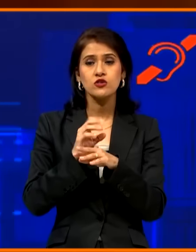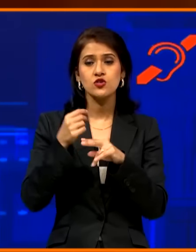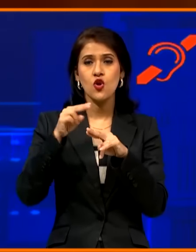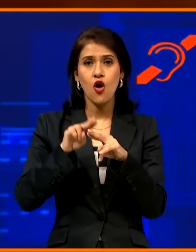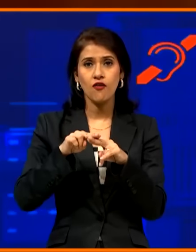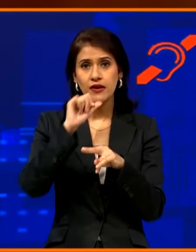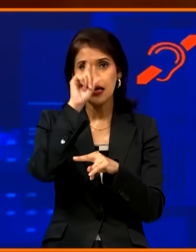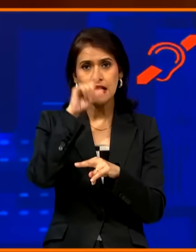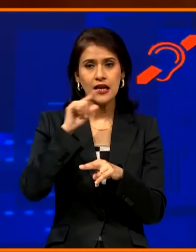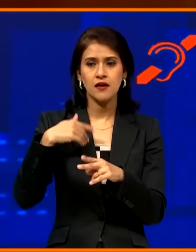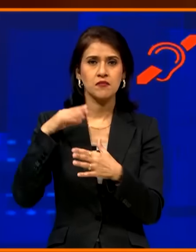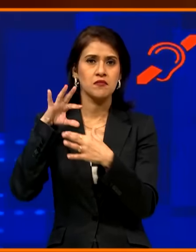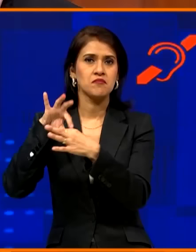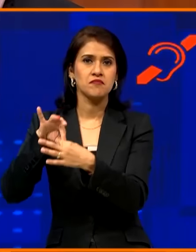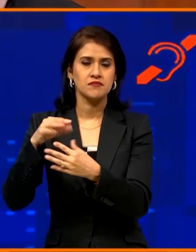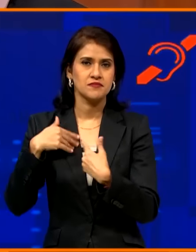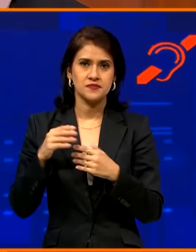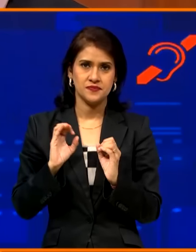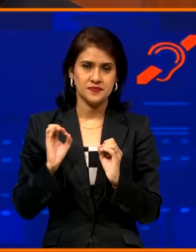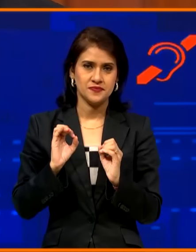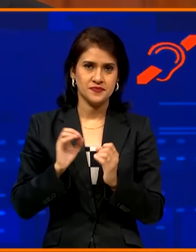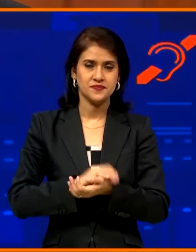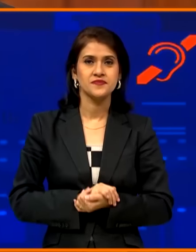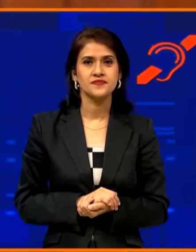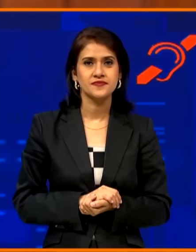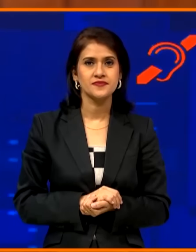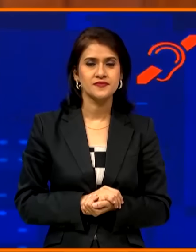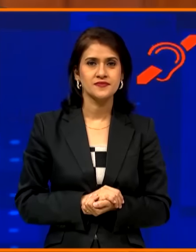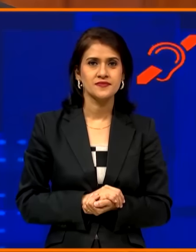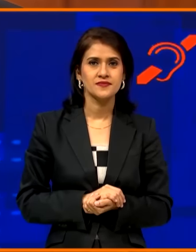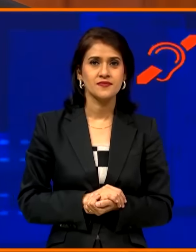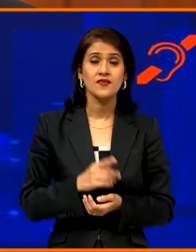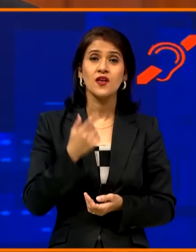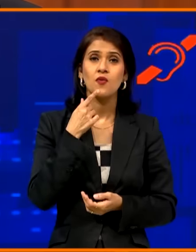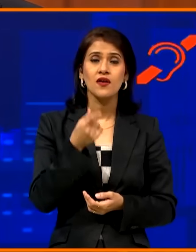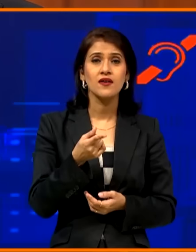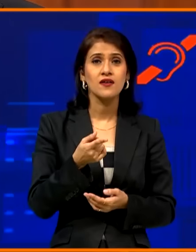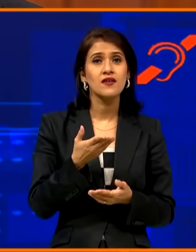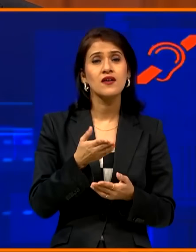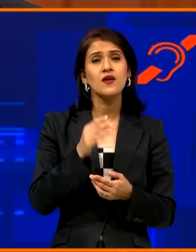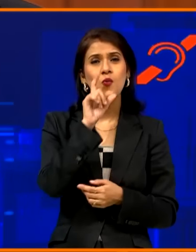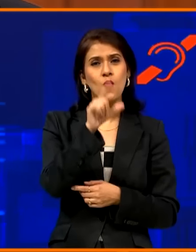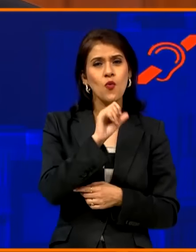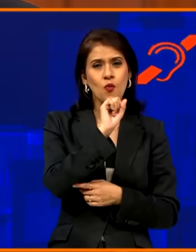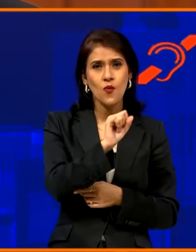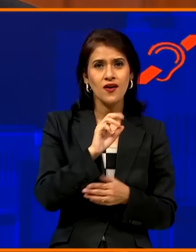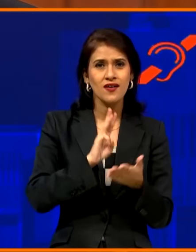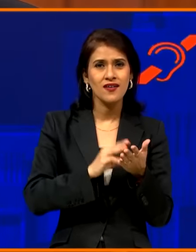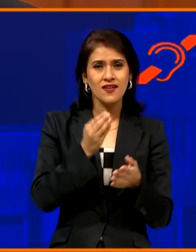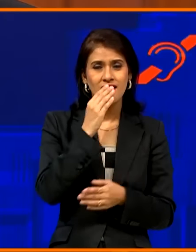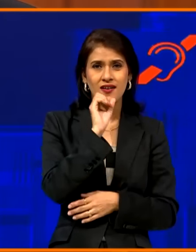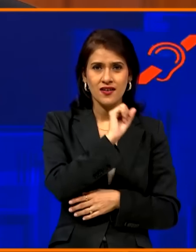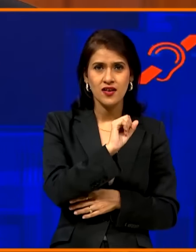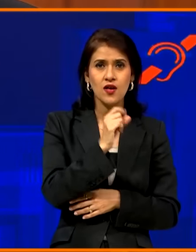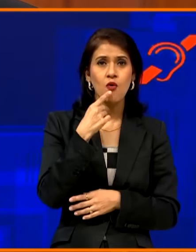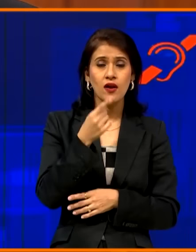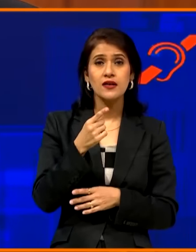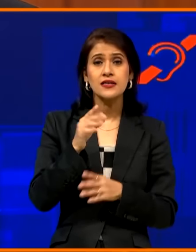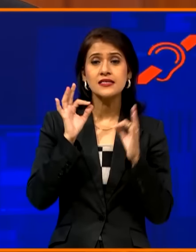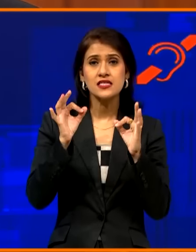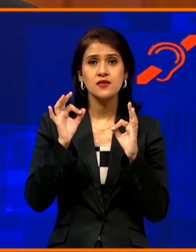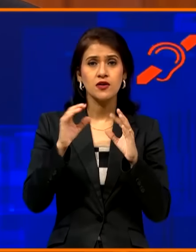से रिलेटेड नहीं आपके बारे में उन्होंने कहा कि मौलाना महमूद मदनी को उत्तर प्रदेश की स्पेशल टास्क फोर्स के जरिए छ घंटे